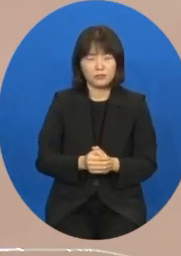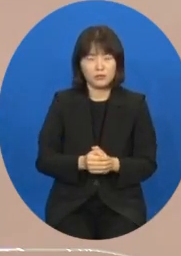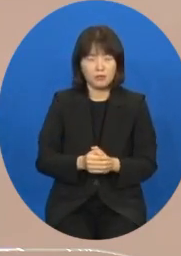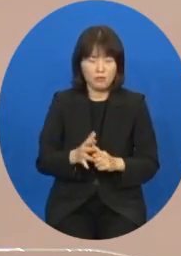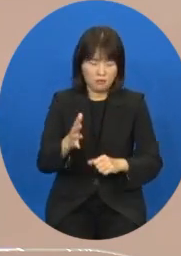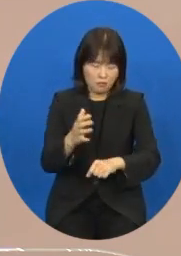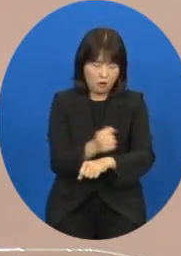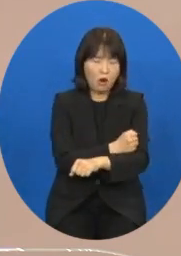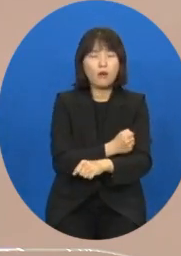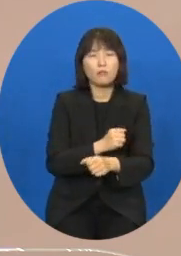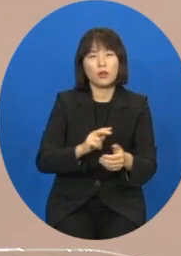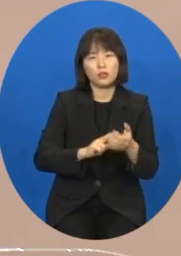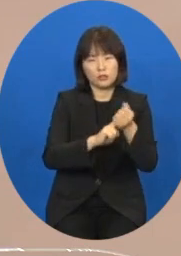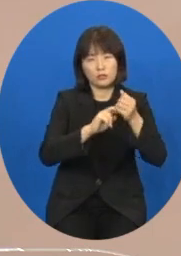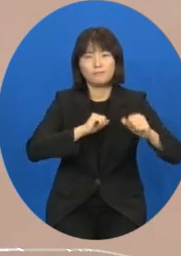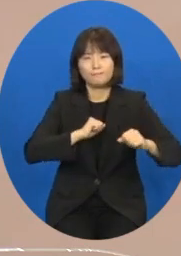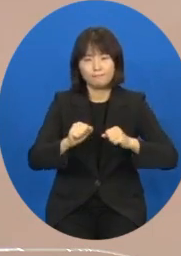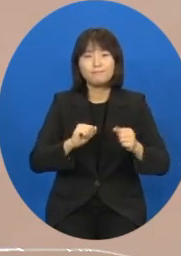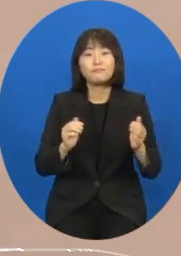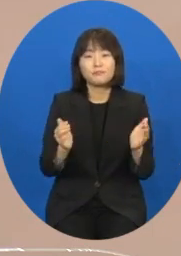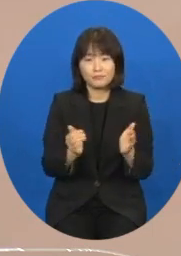거죠.